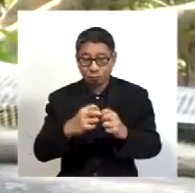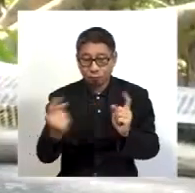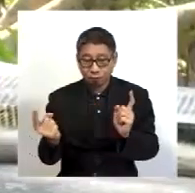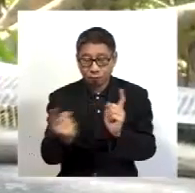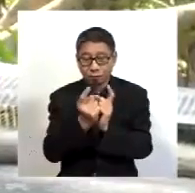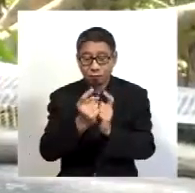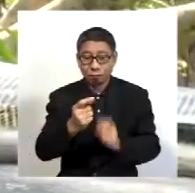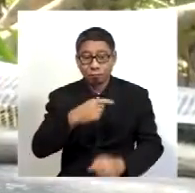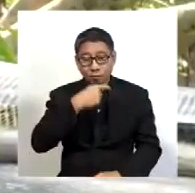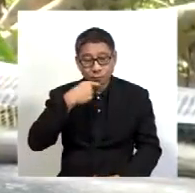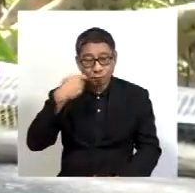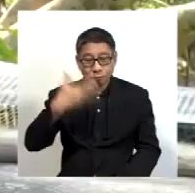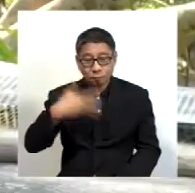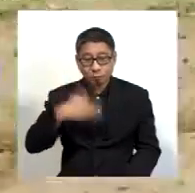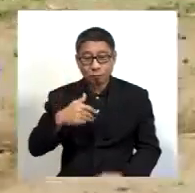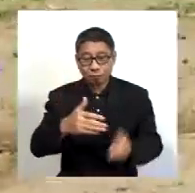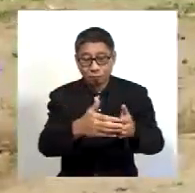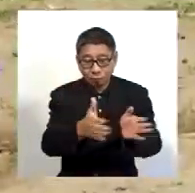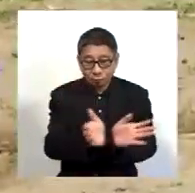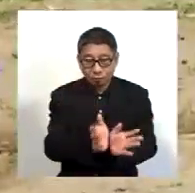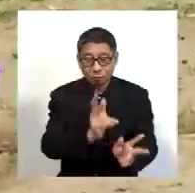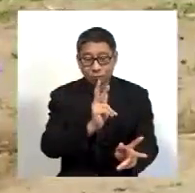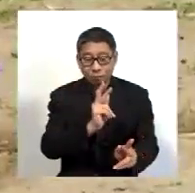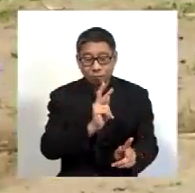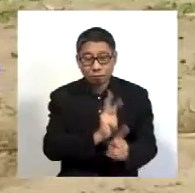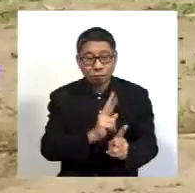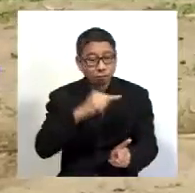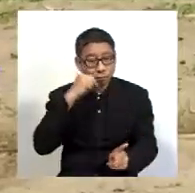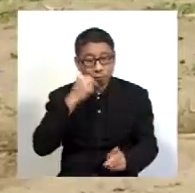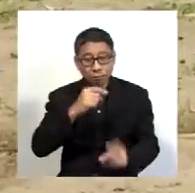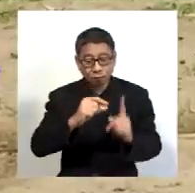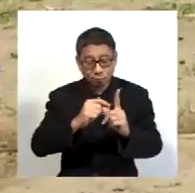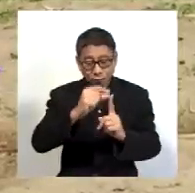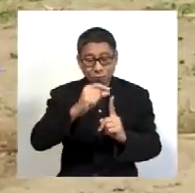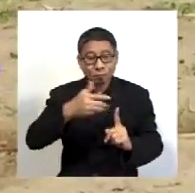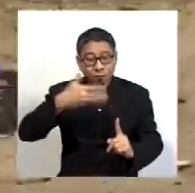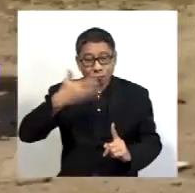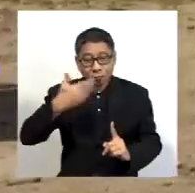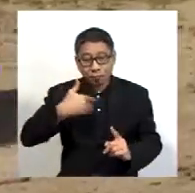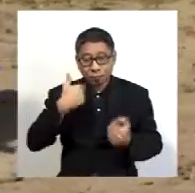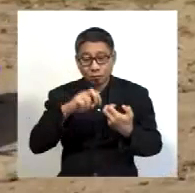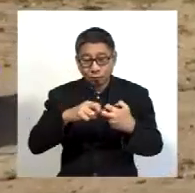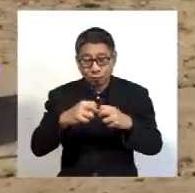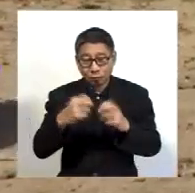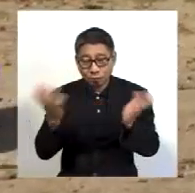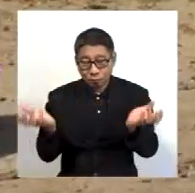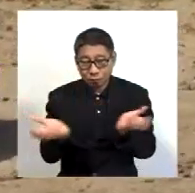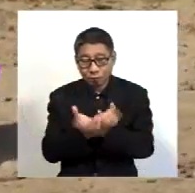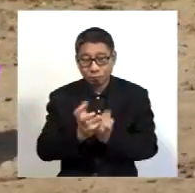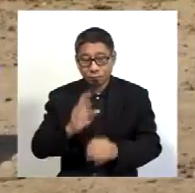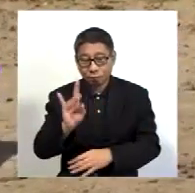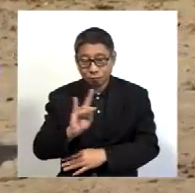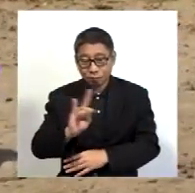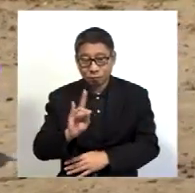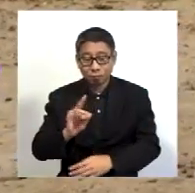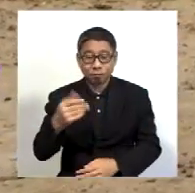แล้งนะคะทั้งเรื่องแหล่งน้ำและอุณหภูมิที่ร้อนจัดจึงต้องเตรียมความพร้อมเพื่อให้เกิดผลกระทบกับสัตว์น้อยที่สุ